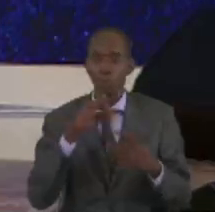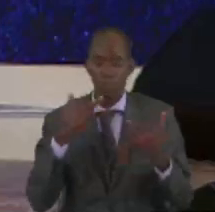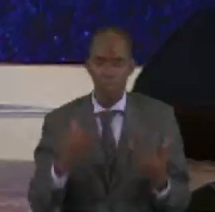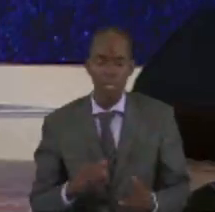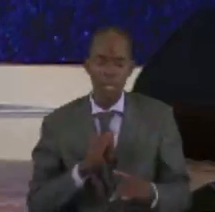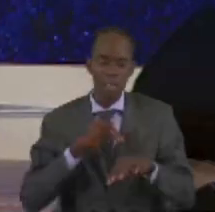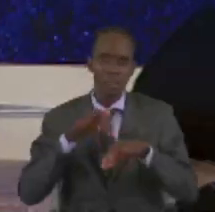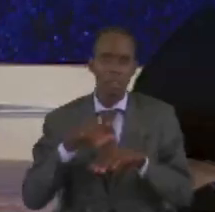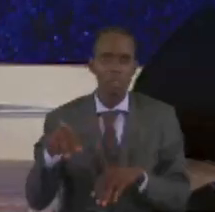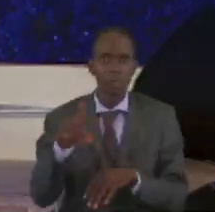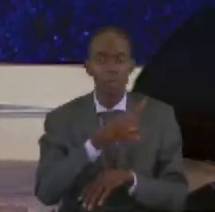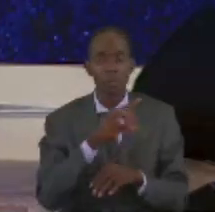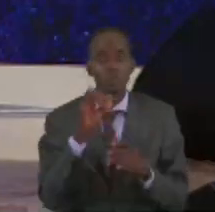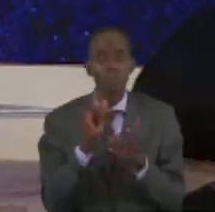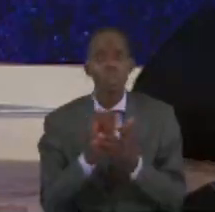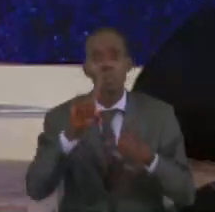je t'envoie.